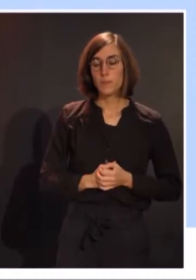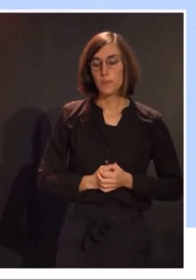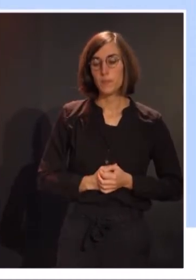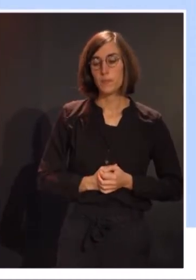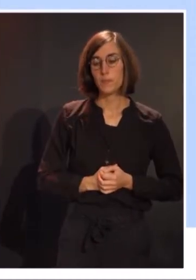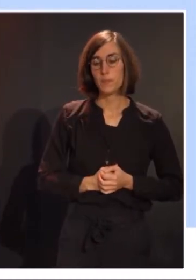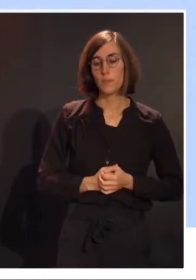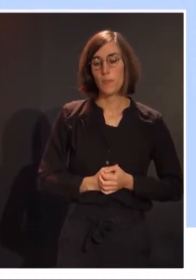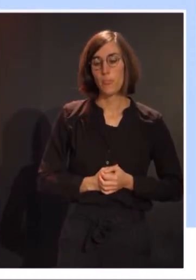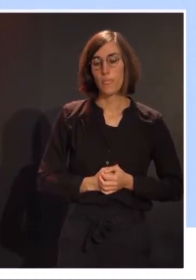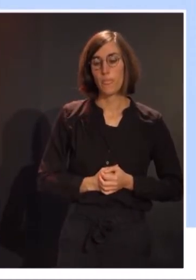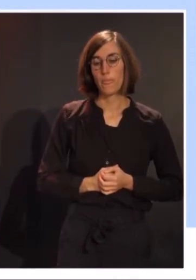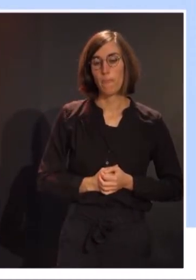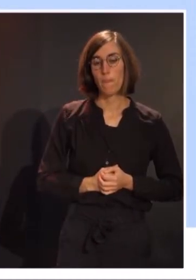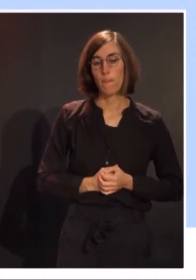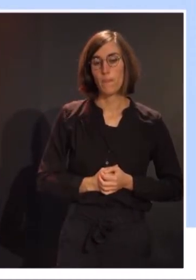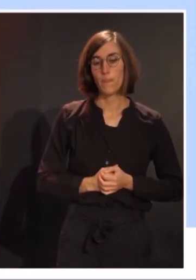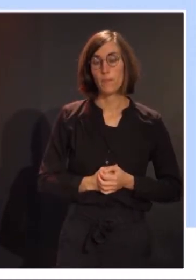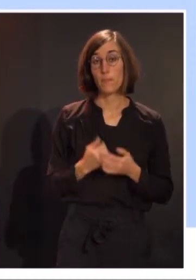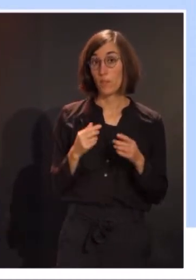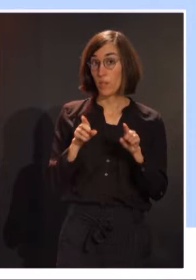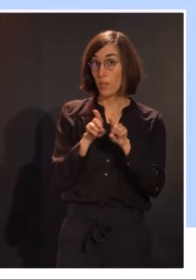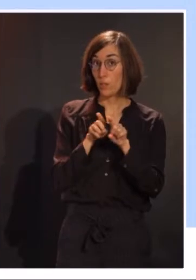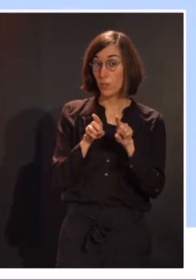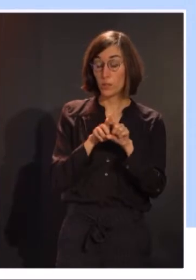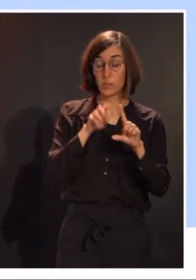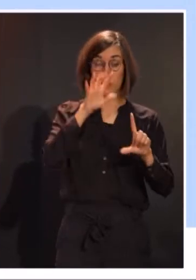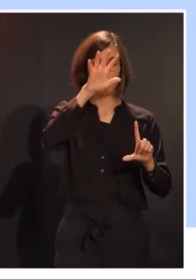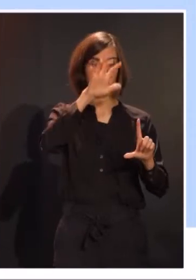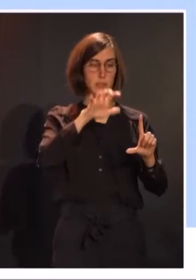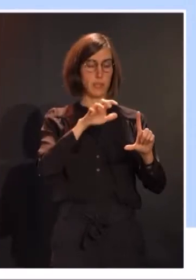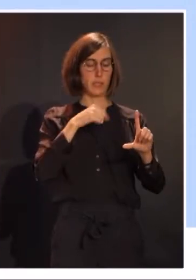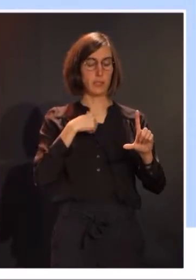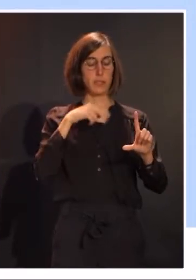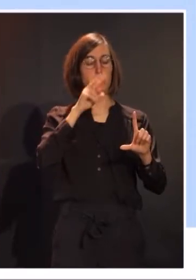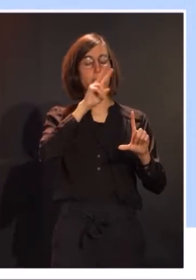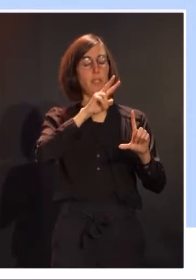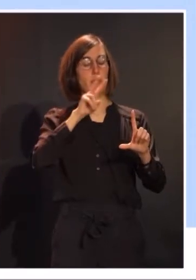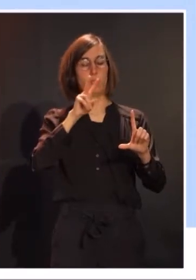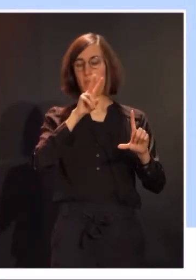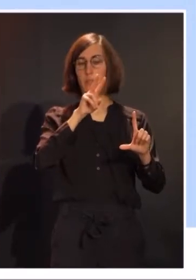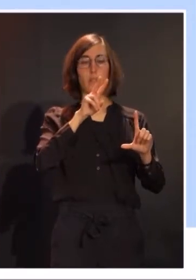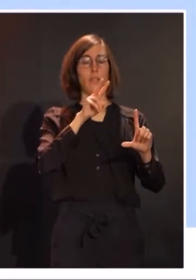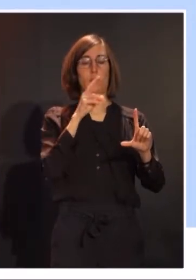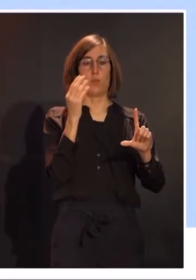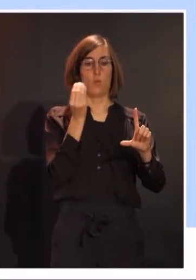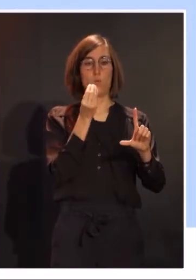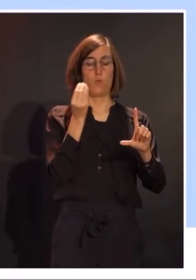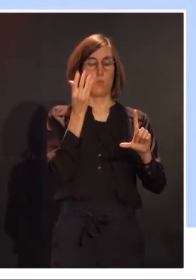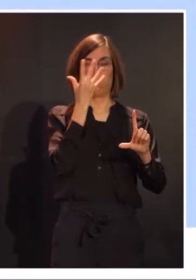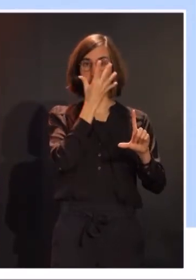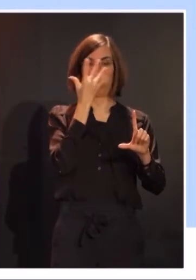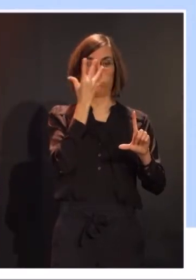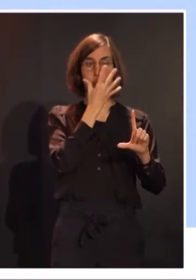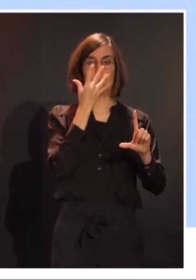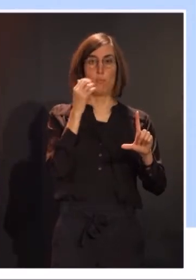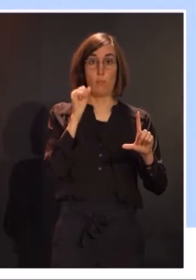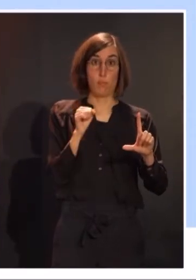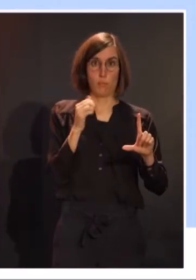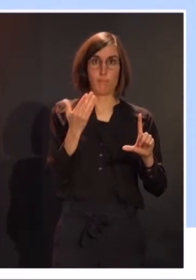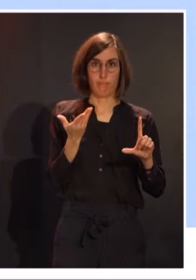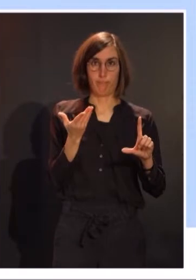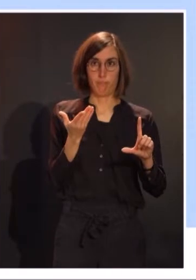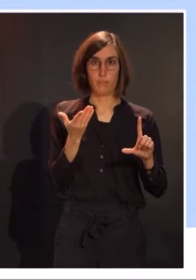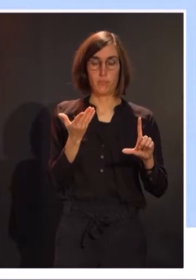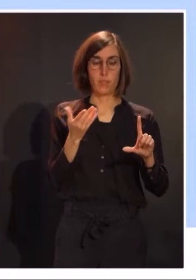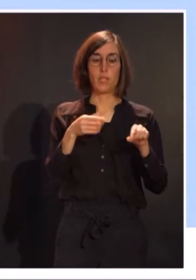Elle fait état aussi de difficultés à se repérer dans un texte. Elle peut se perdre assez facilement dans un texte. Et puis des difficultés